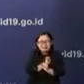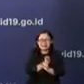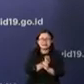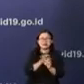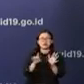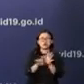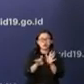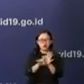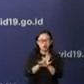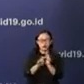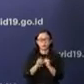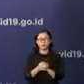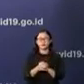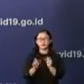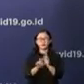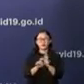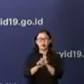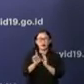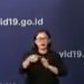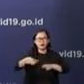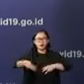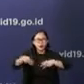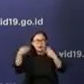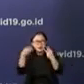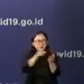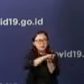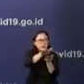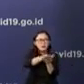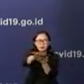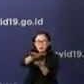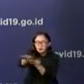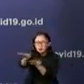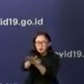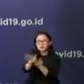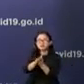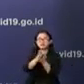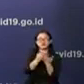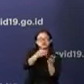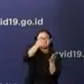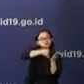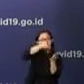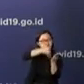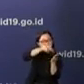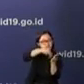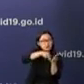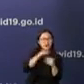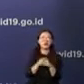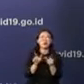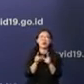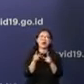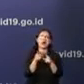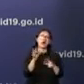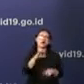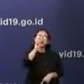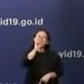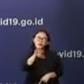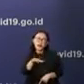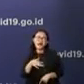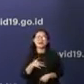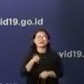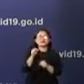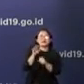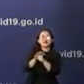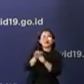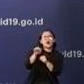Hai misalnya beredar sebuah pesan melalui WhatsApp yang menyatakan bahwa Who mengeluarkan pernyataan tentang virus